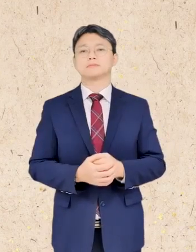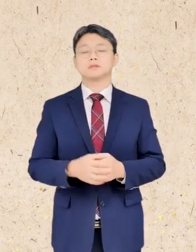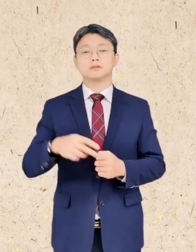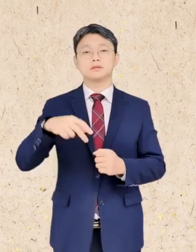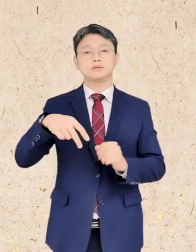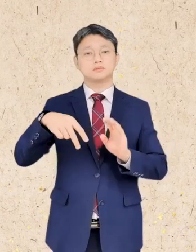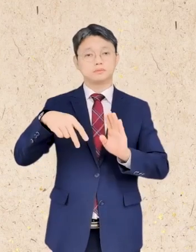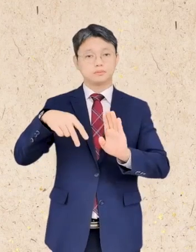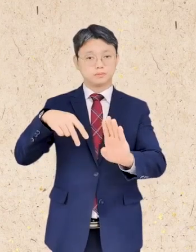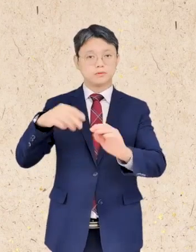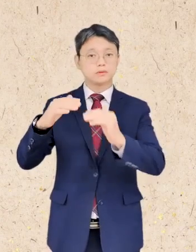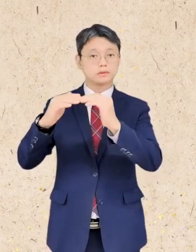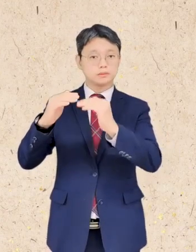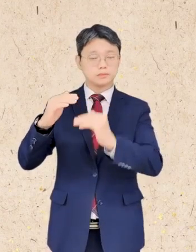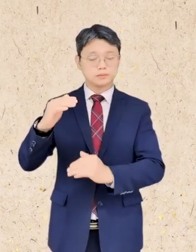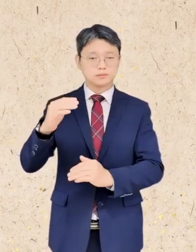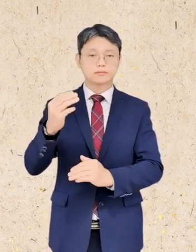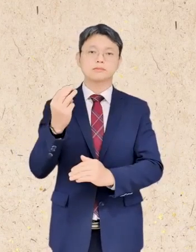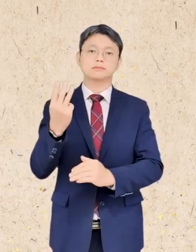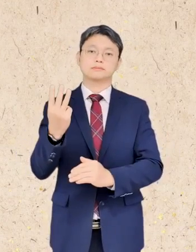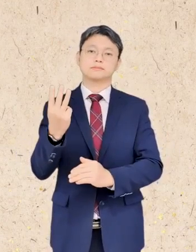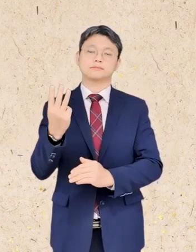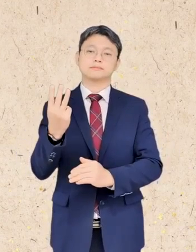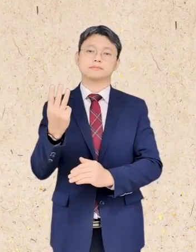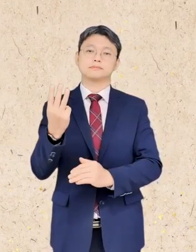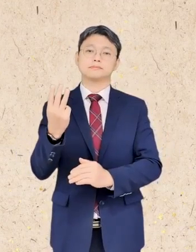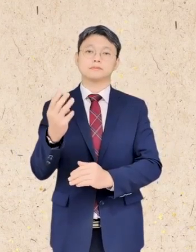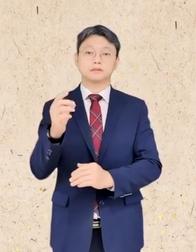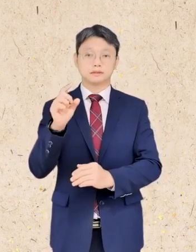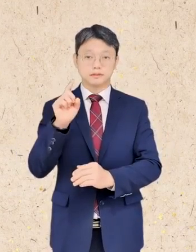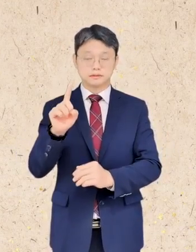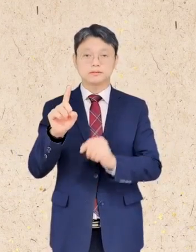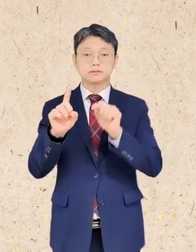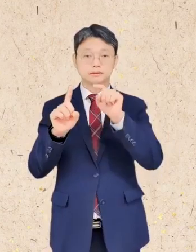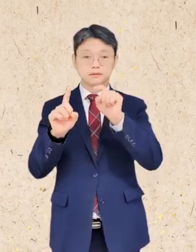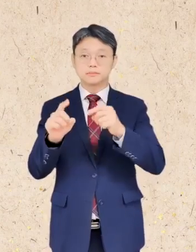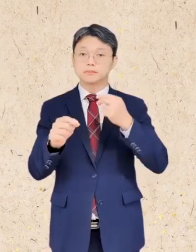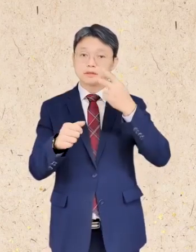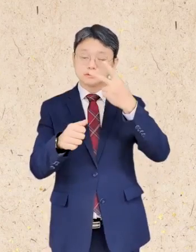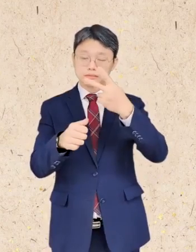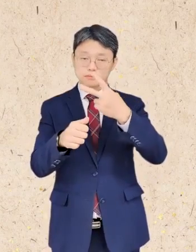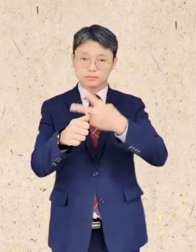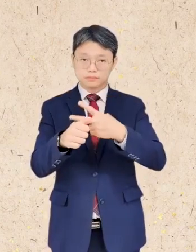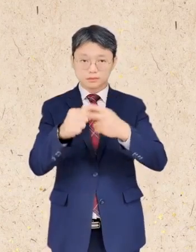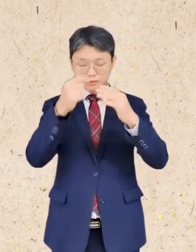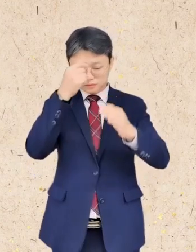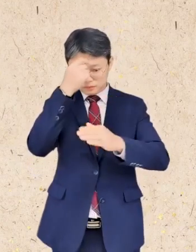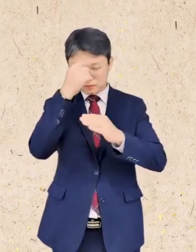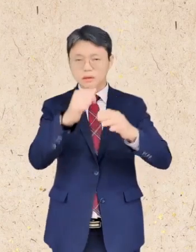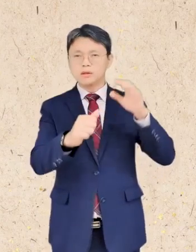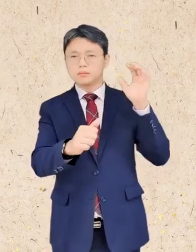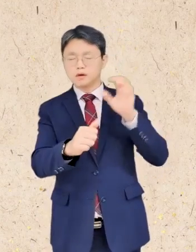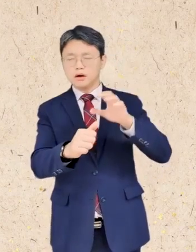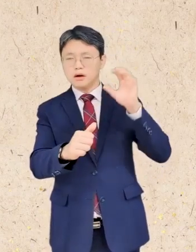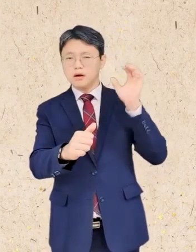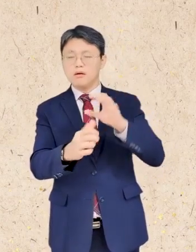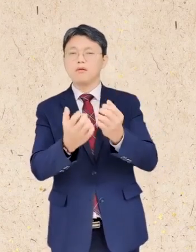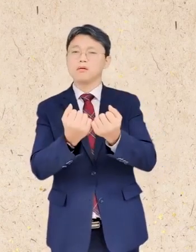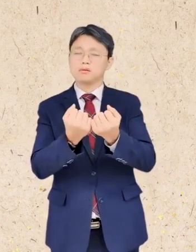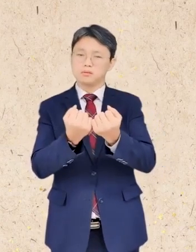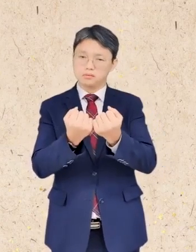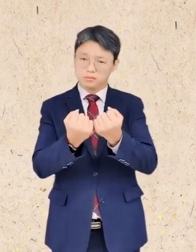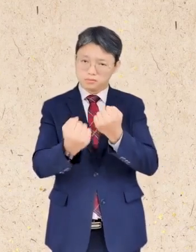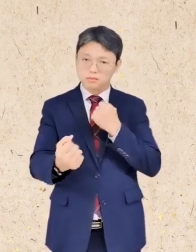것이죠. 여러분, 데살로니가 후서는 총 3장으로 이루어져 있습니다. 1장에서는 바울이 데살로니가